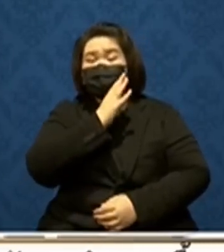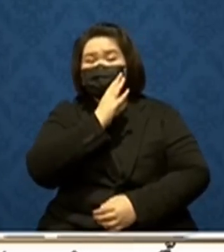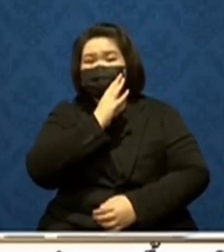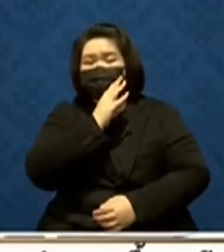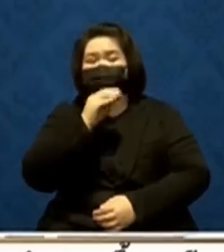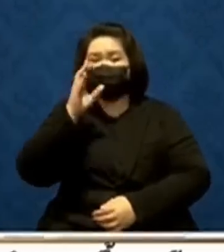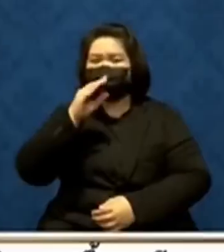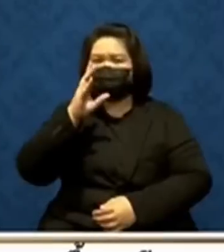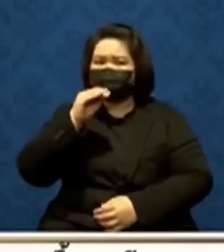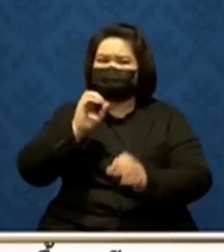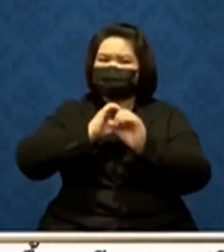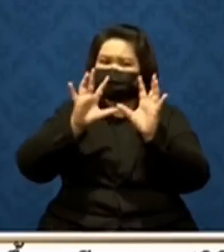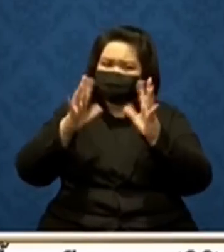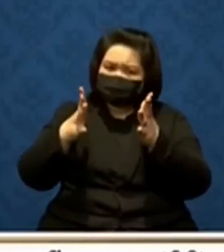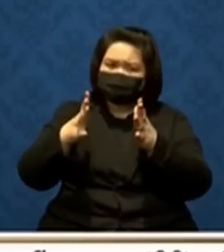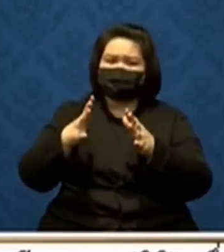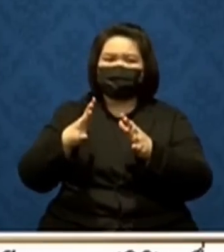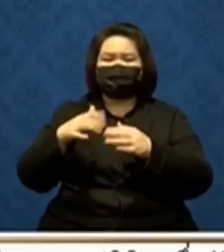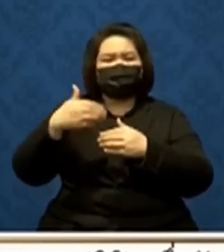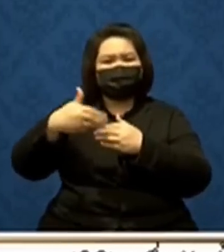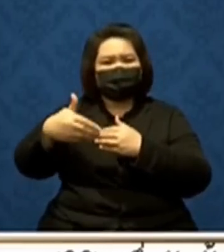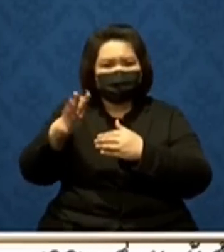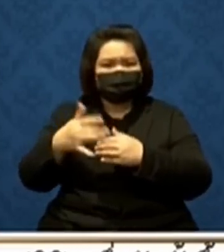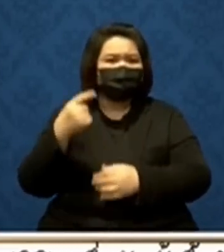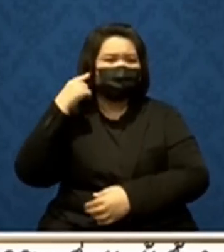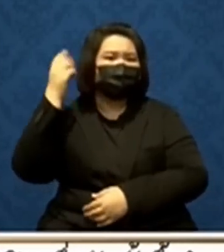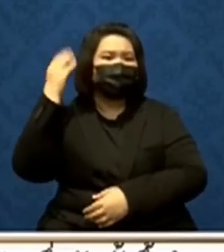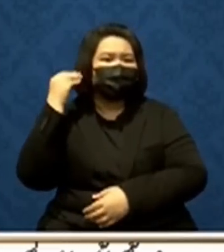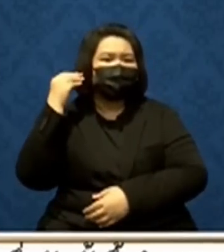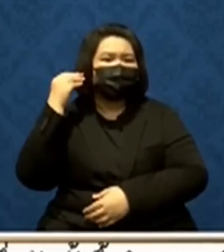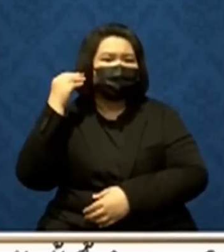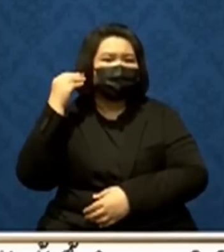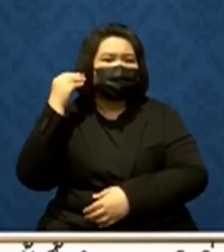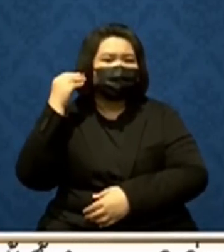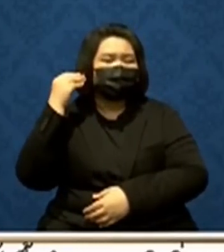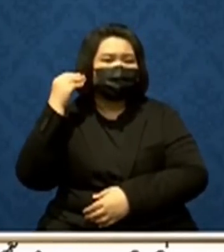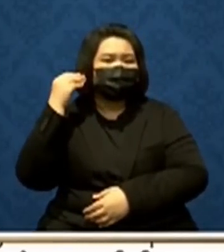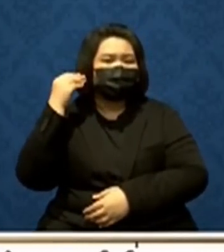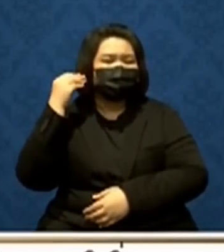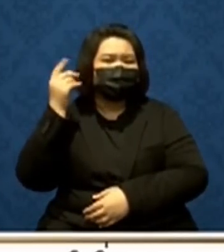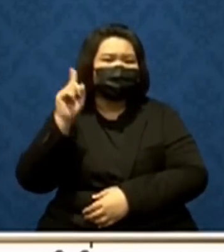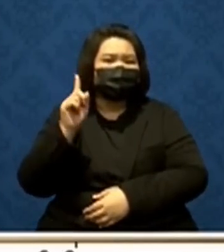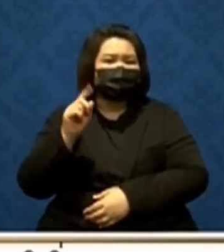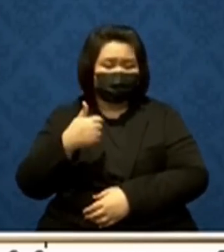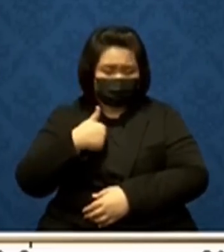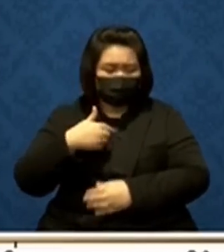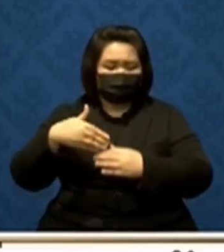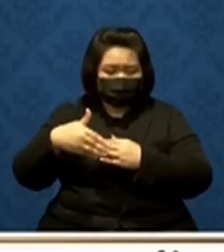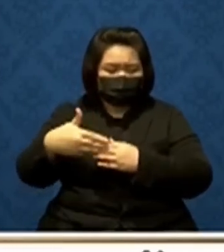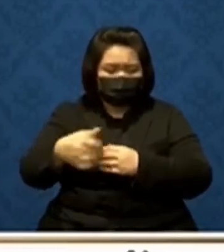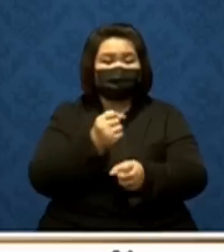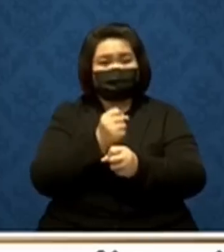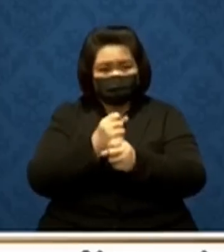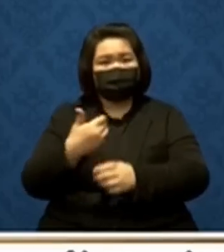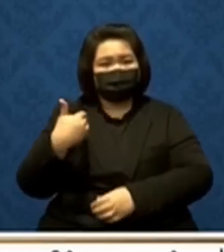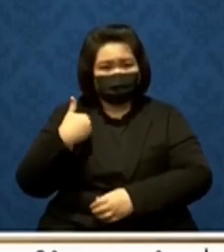พูดมาทั้งชี้แจงเรื่องความคืบหน้าเนี่ยผมว่าท่านหูดับละนะครับอ.พระสมุทรคือความคืบหน้าของการ